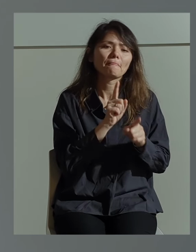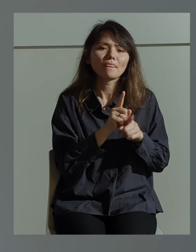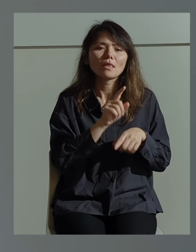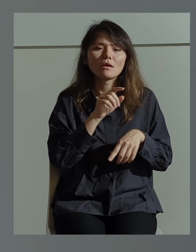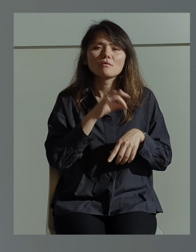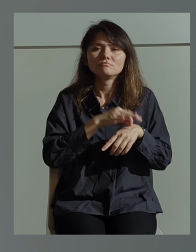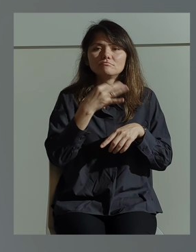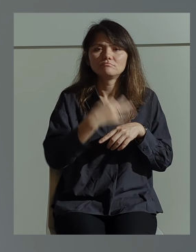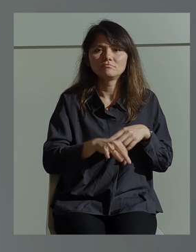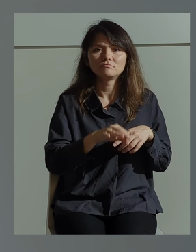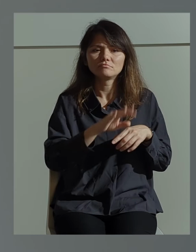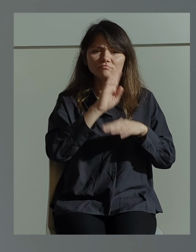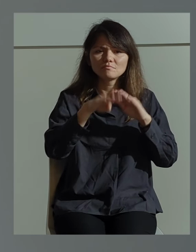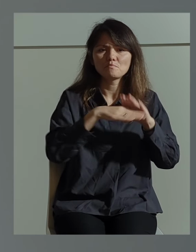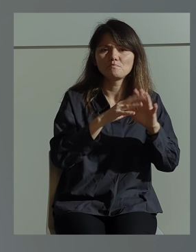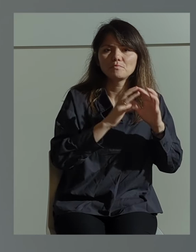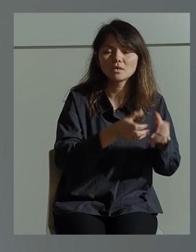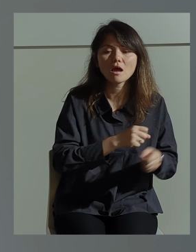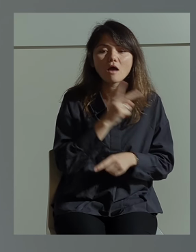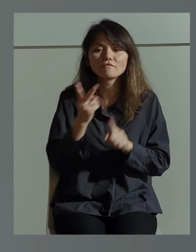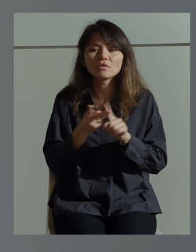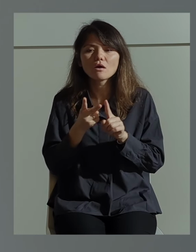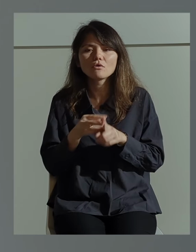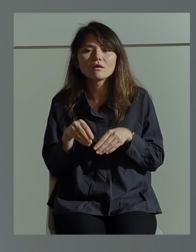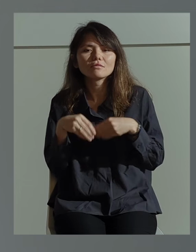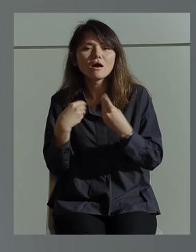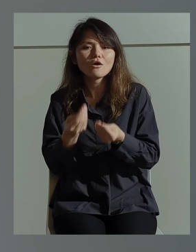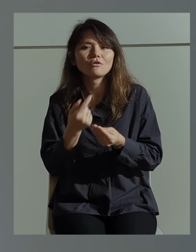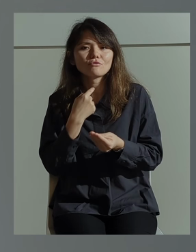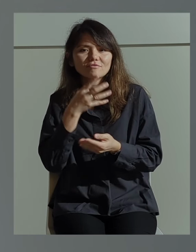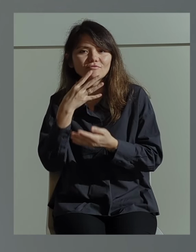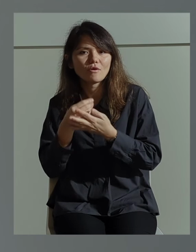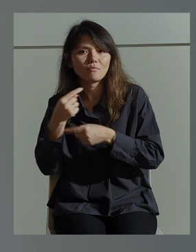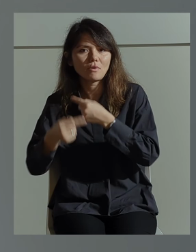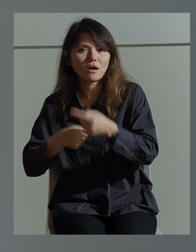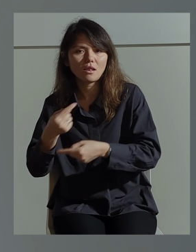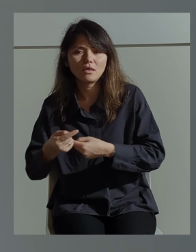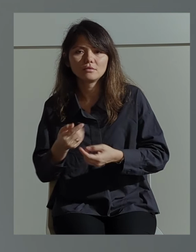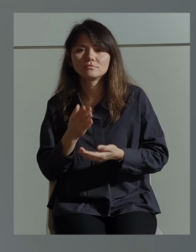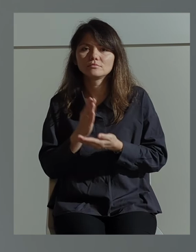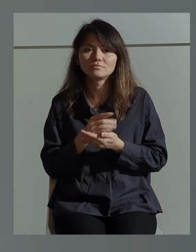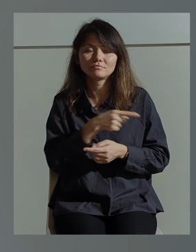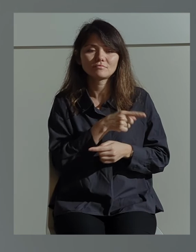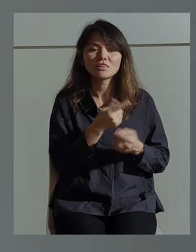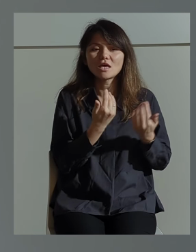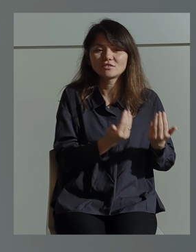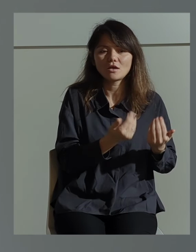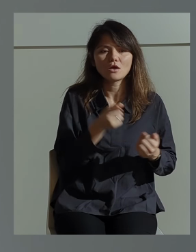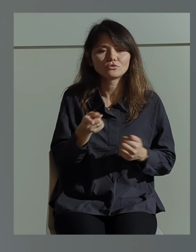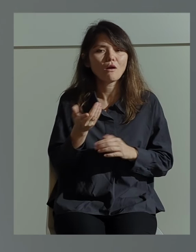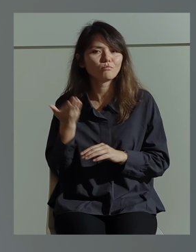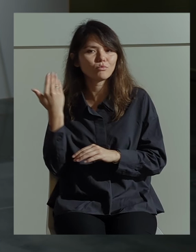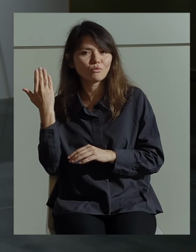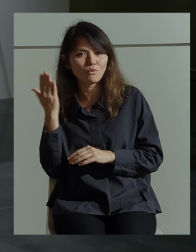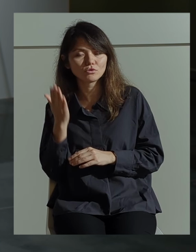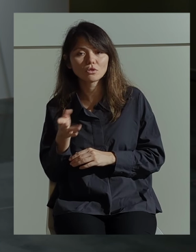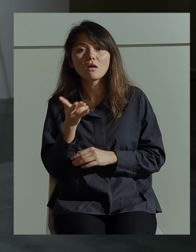мир второй даёт голос своему поколению один обращен к настоящему а другой к прошлому но в